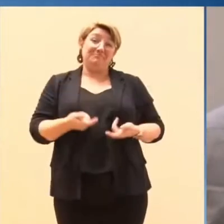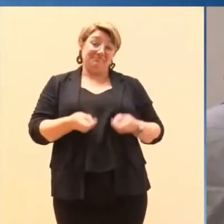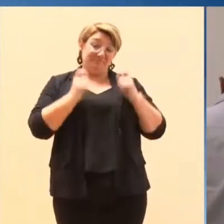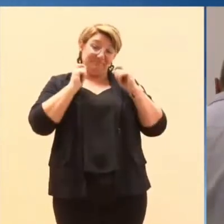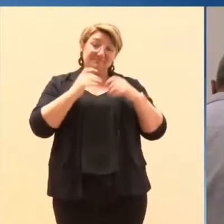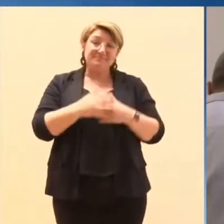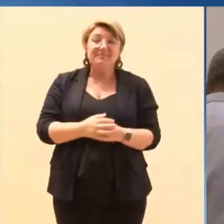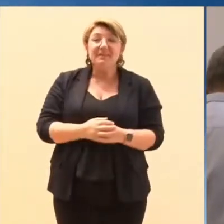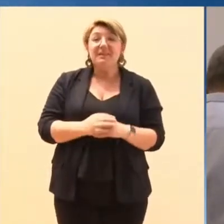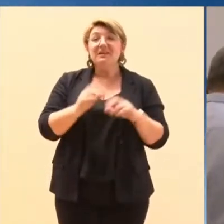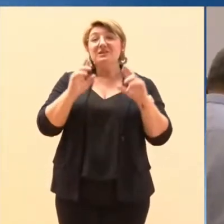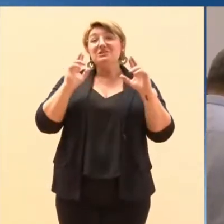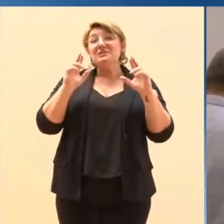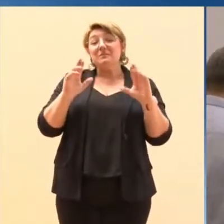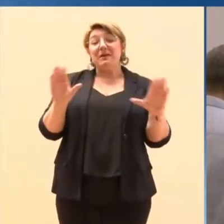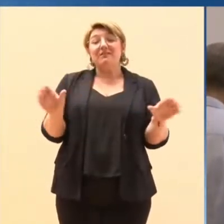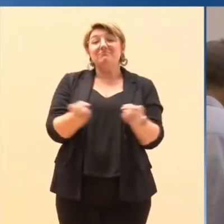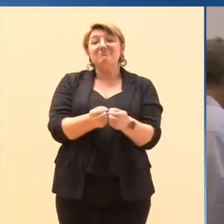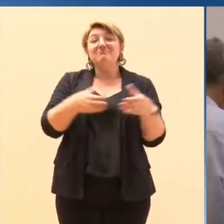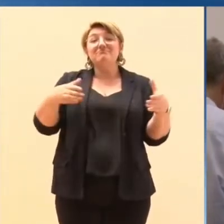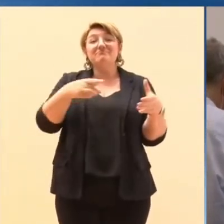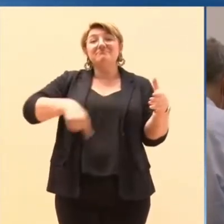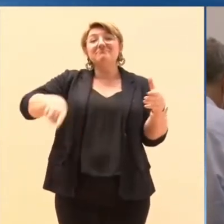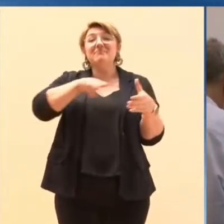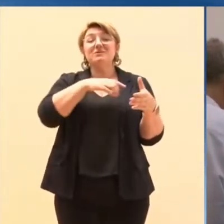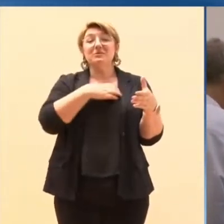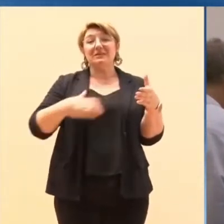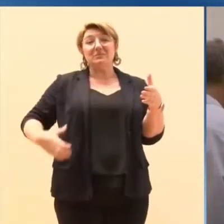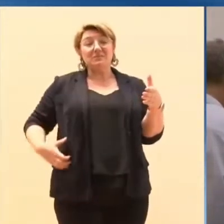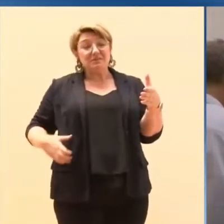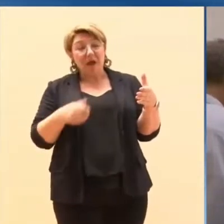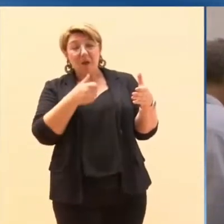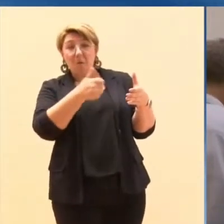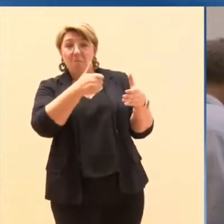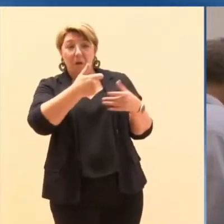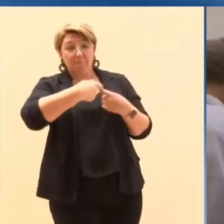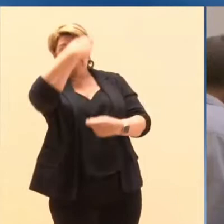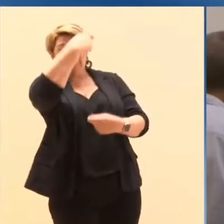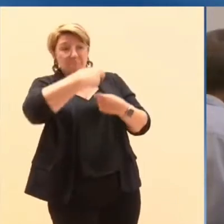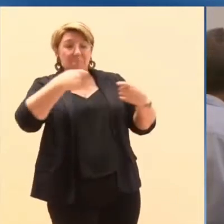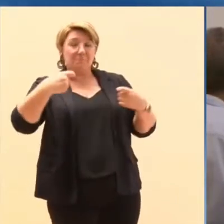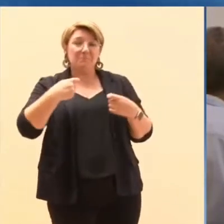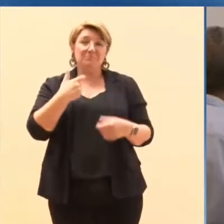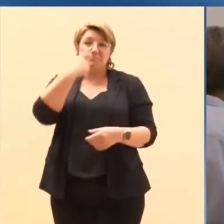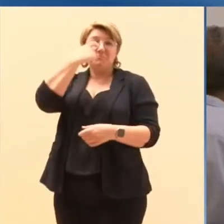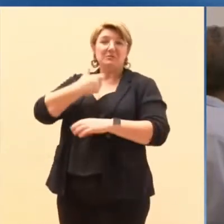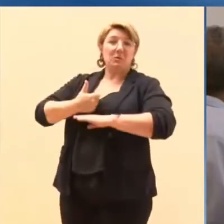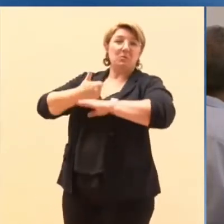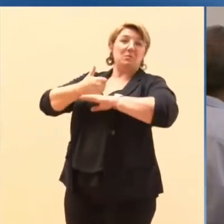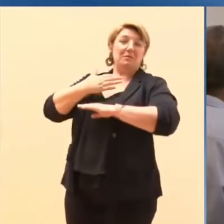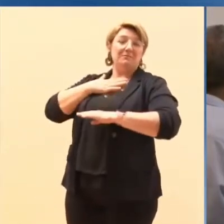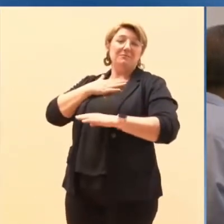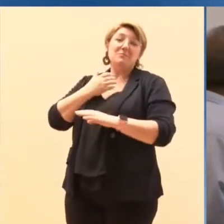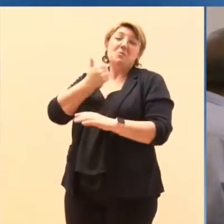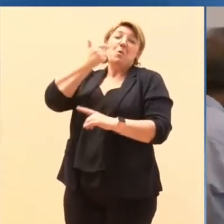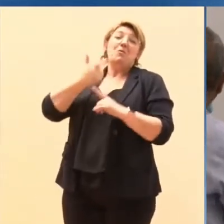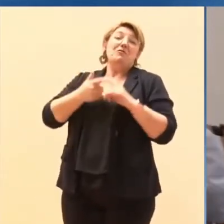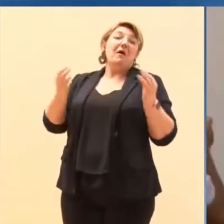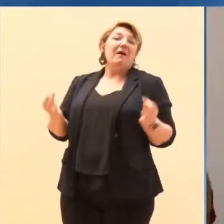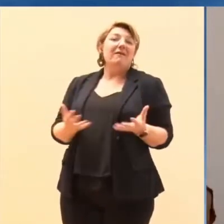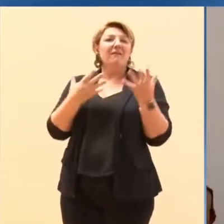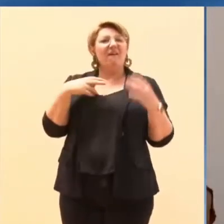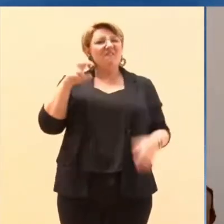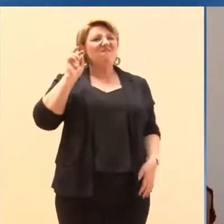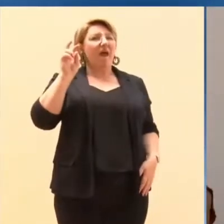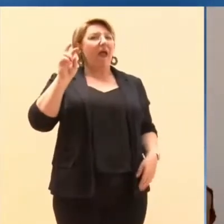occasion, la majorité municipale estimera, trouvera que le doyen est, au moins pour une fois, suffisamment